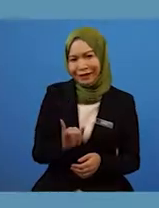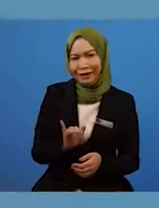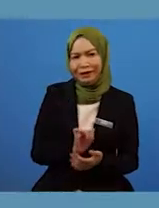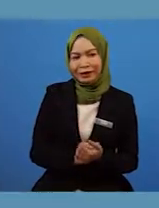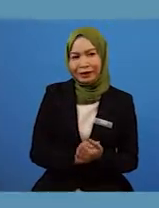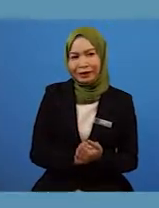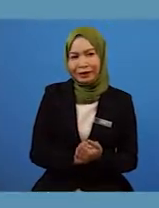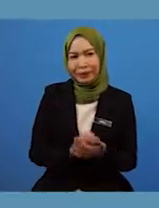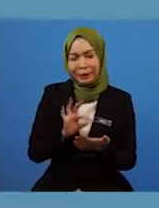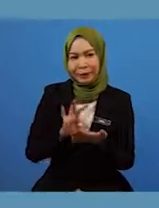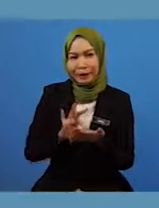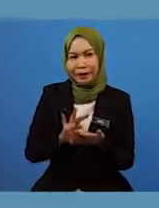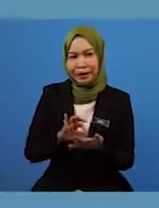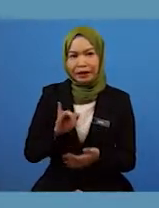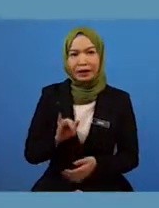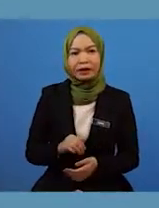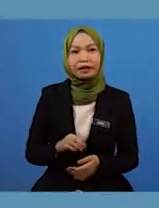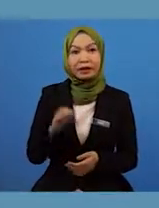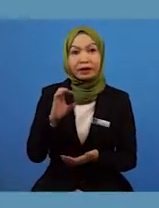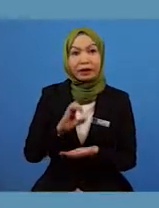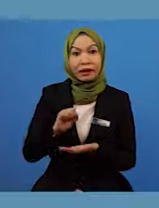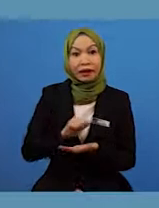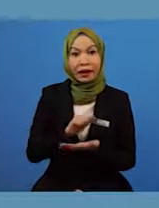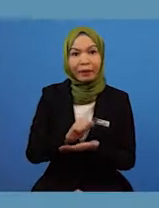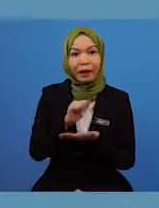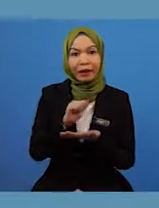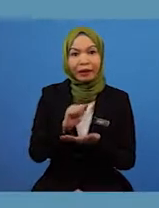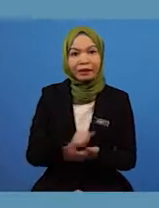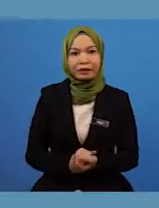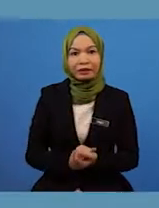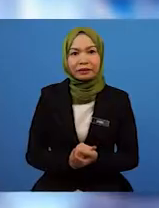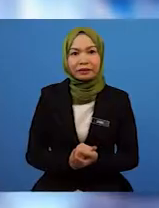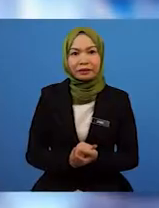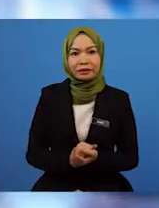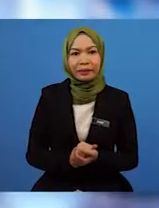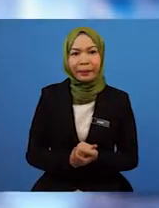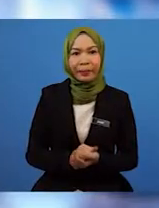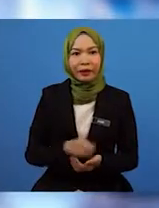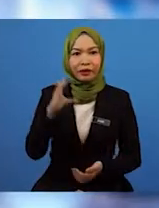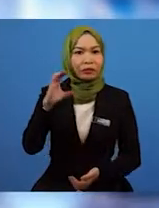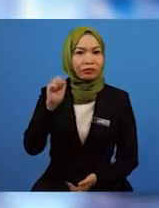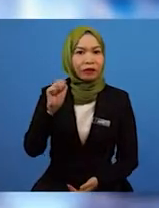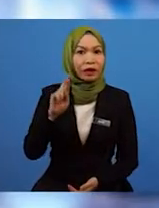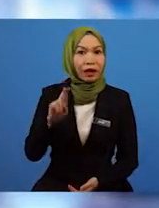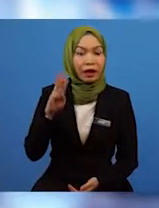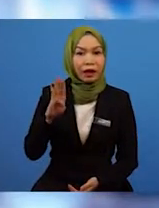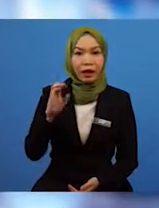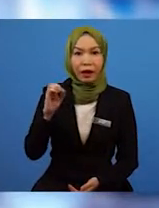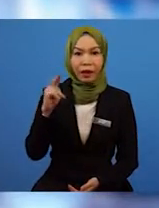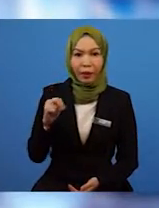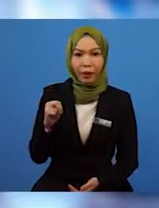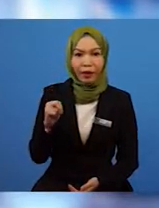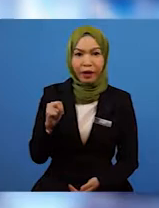bilangan atom karbon per molekul alkohol. jika murid-murid menjawab